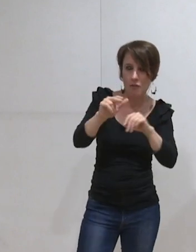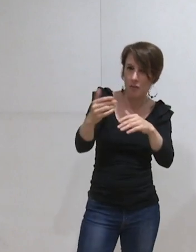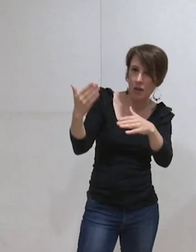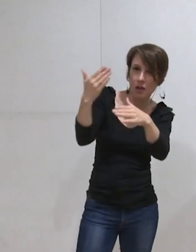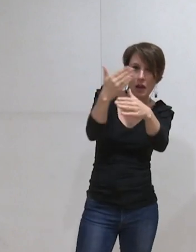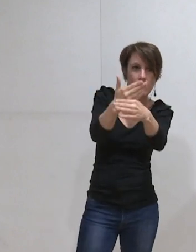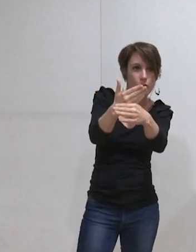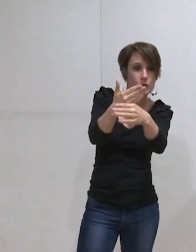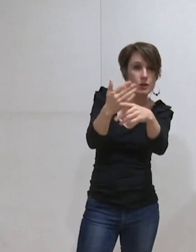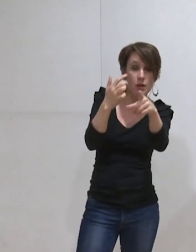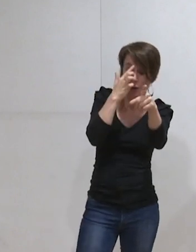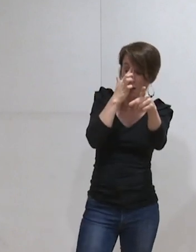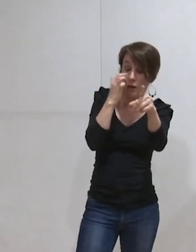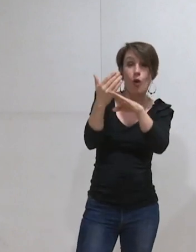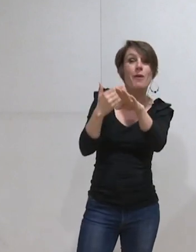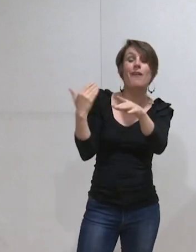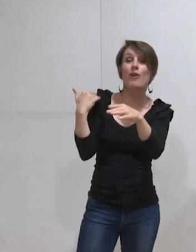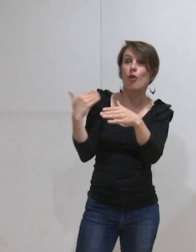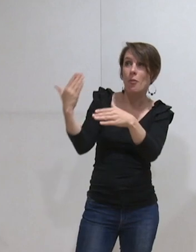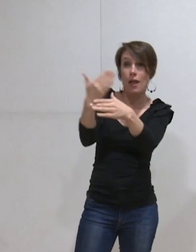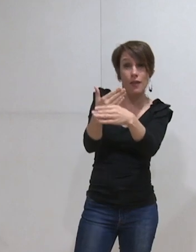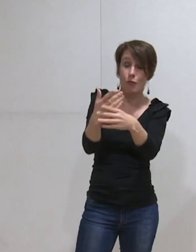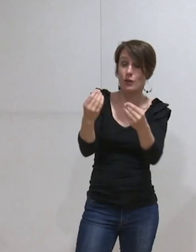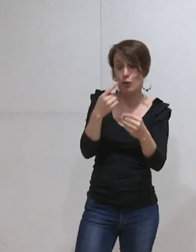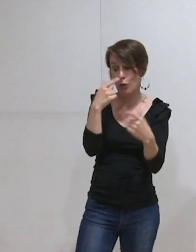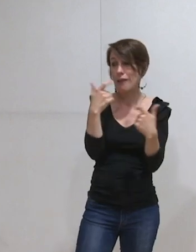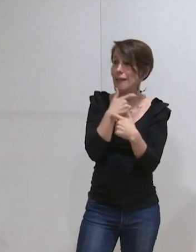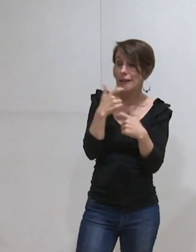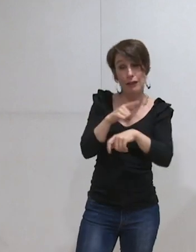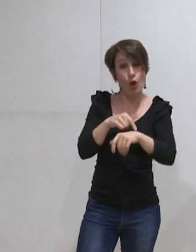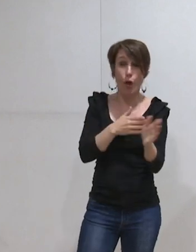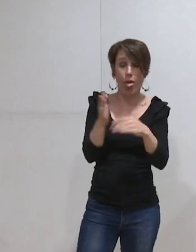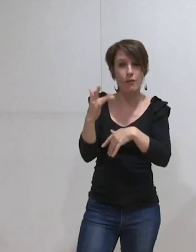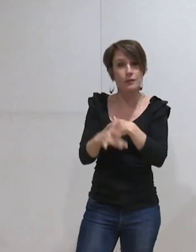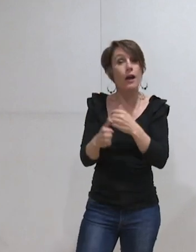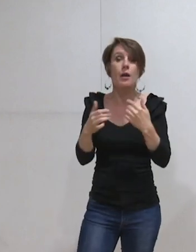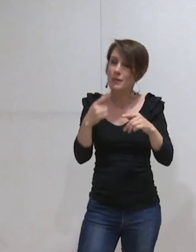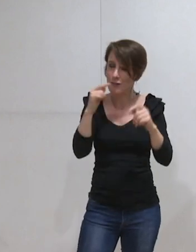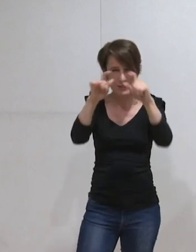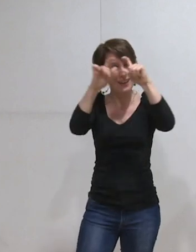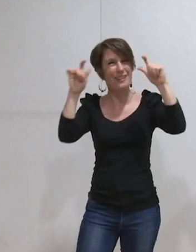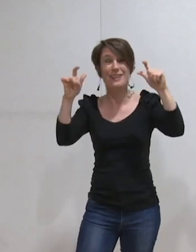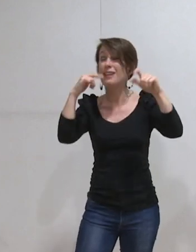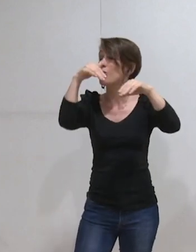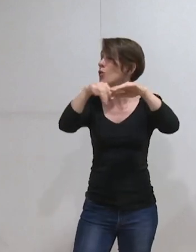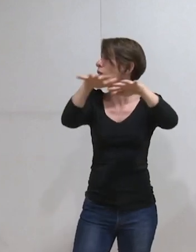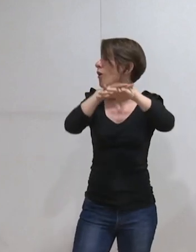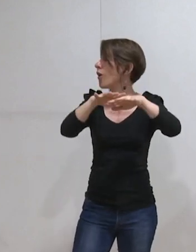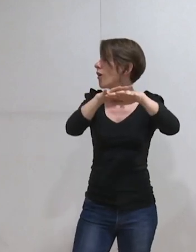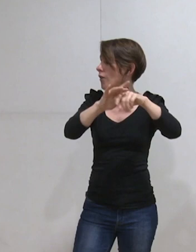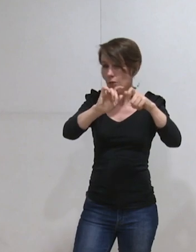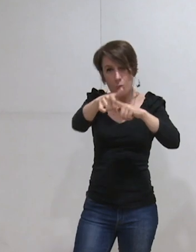avait le mérite de nous avoir détendu vu l'heure mais comme quoi au-delà des intitulés il y a aussi une